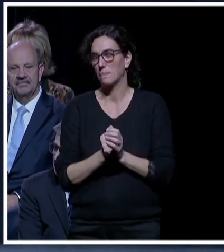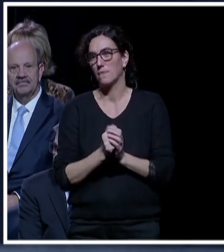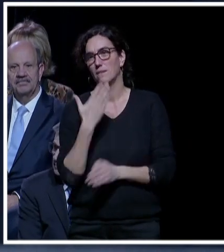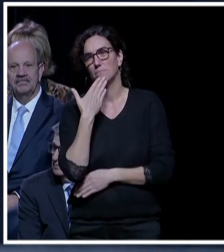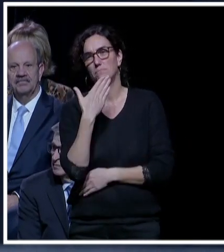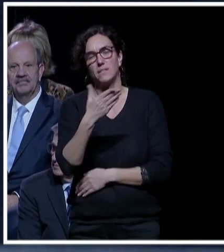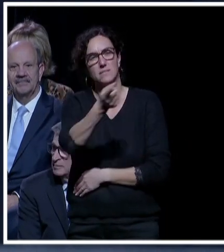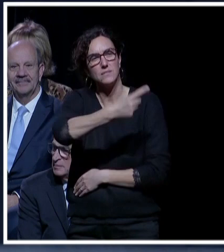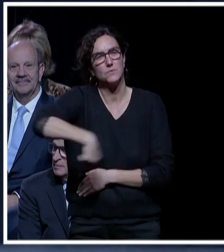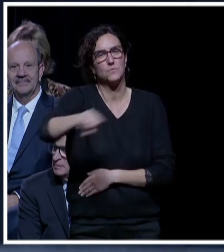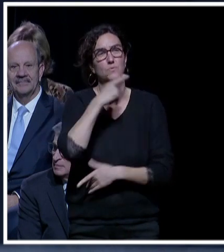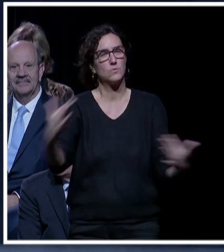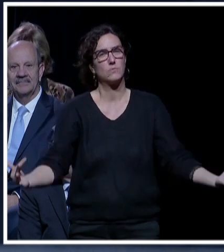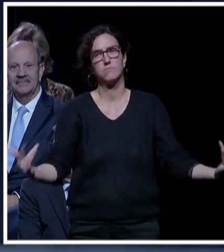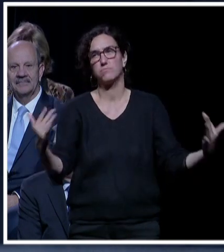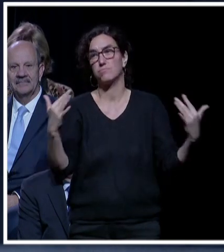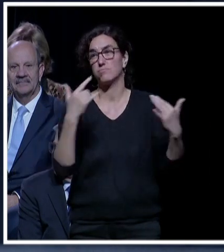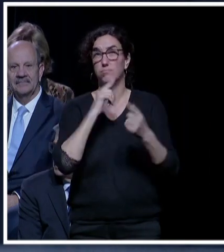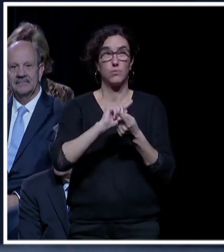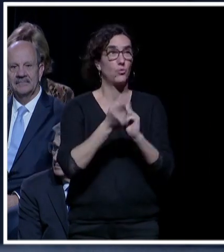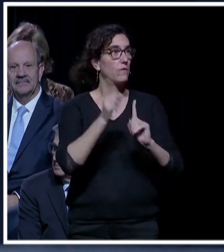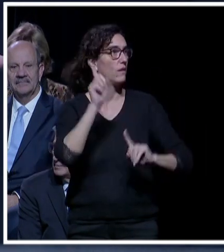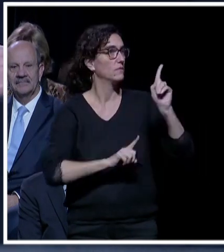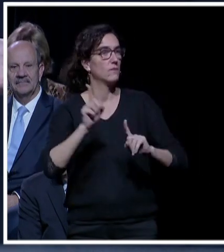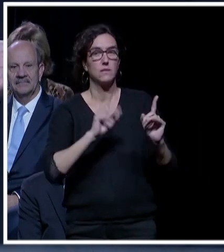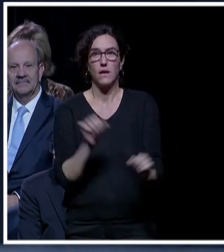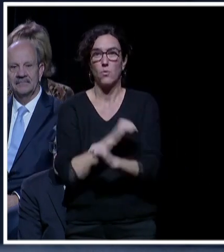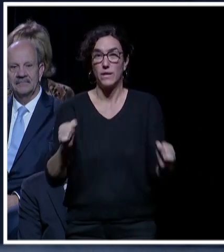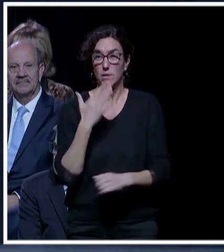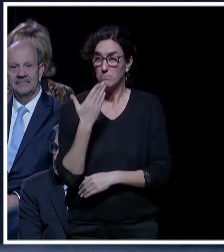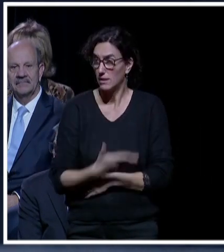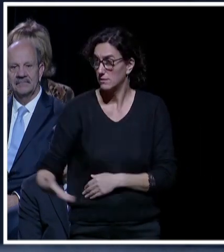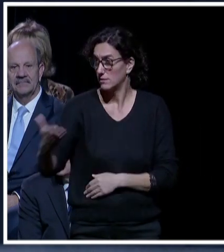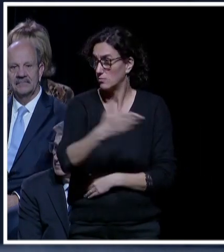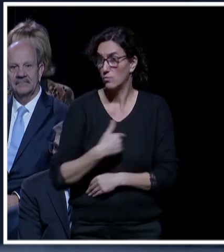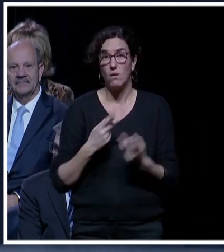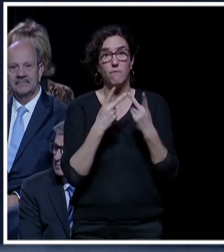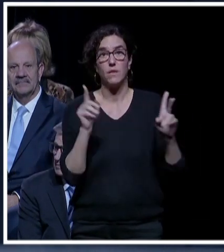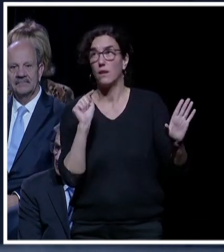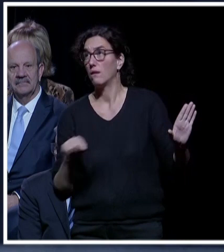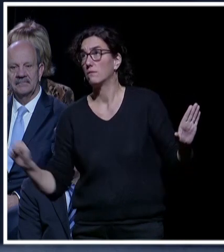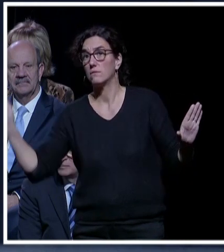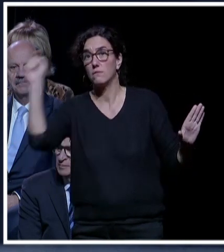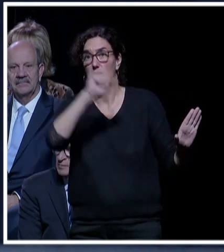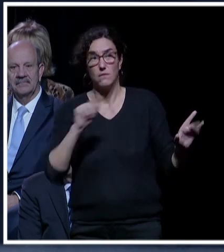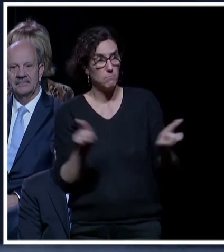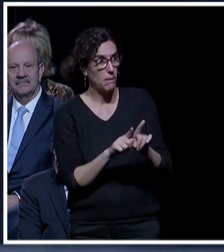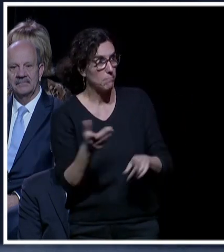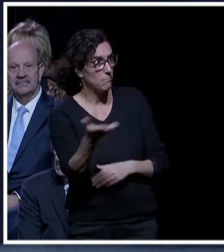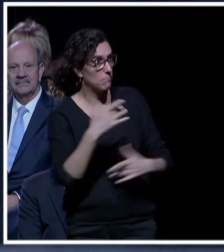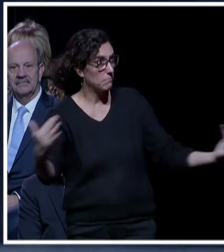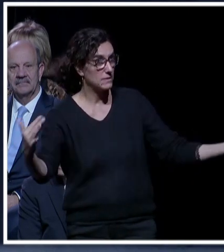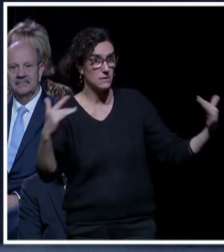vous tous qui faites le succès à nul autre pareil de ce rendez-vous. Je crois que peu de communes peuvent se réjouir d'avoir autant